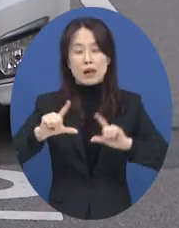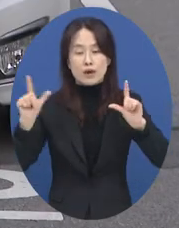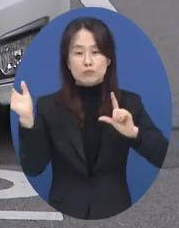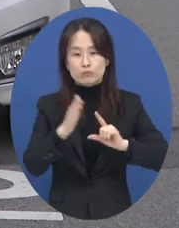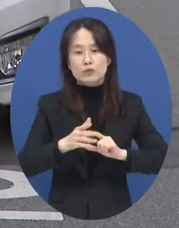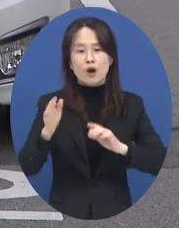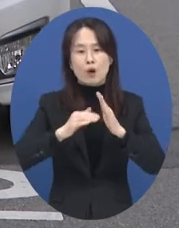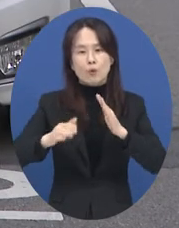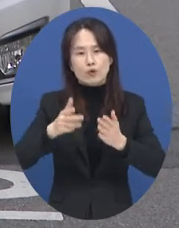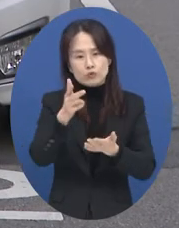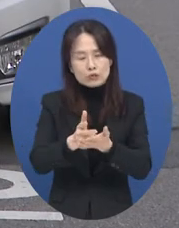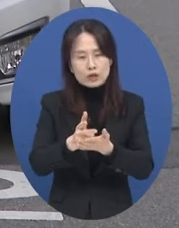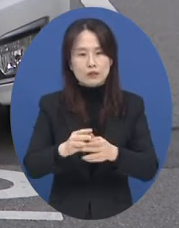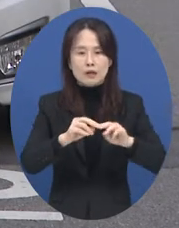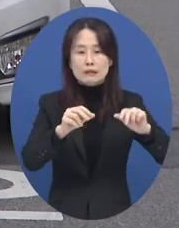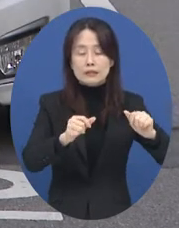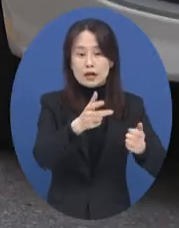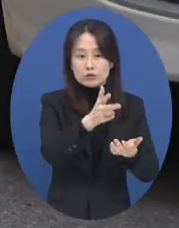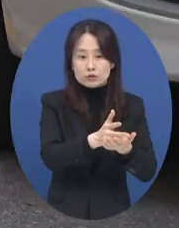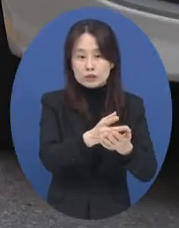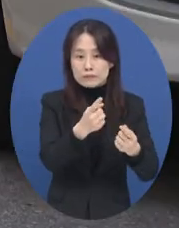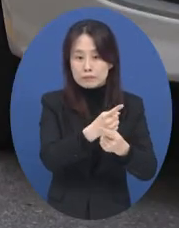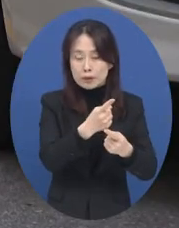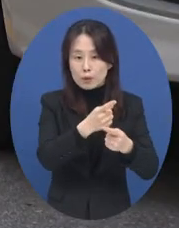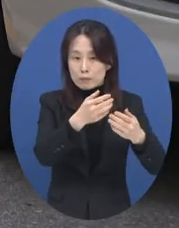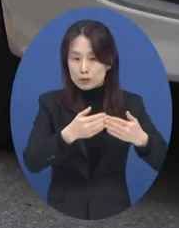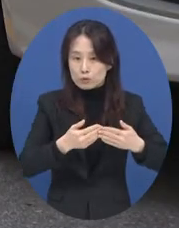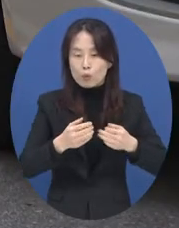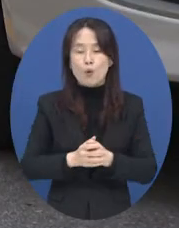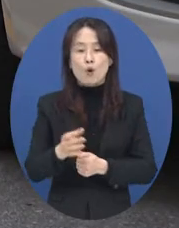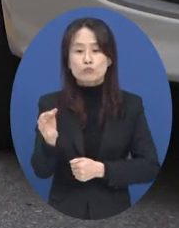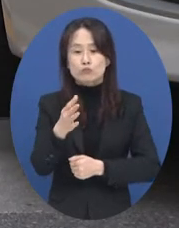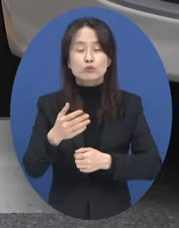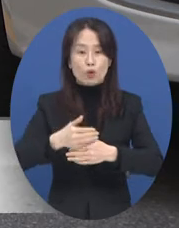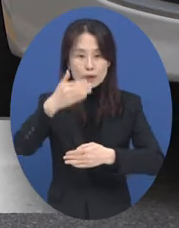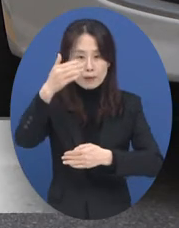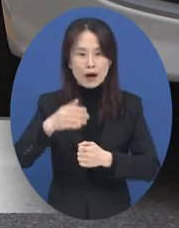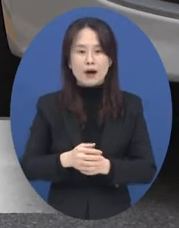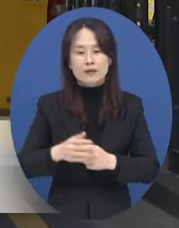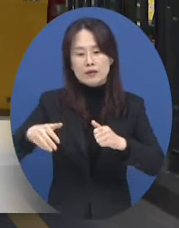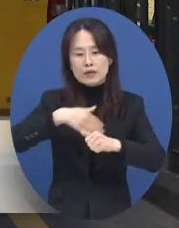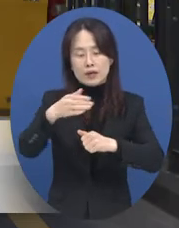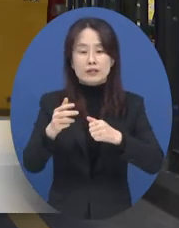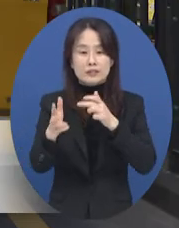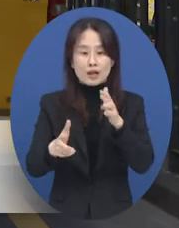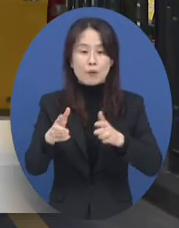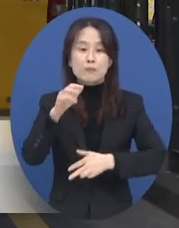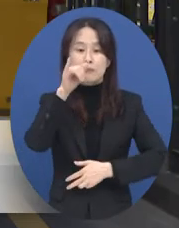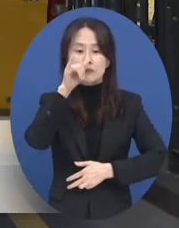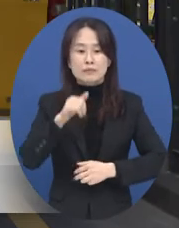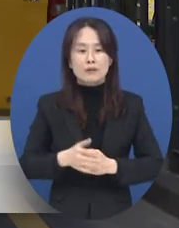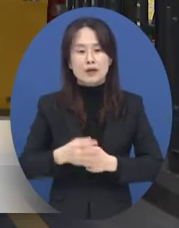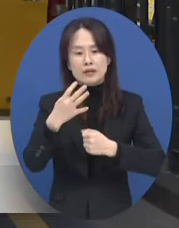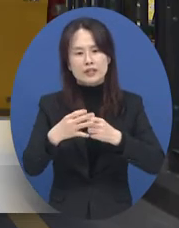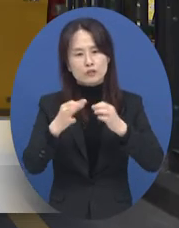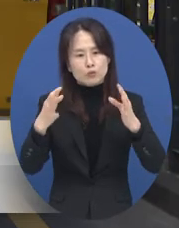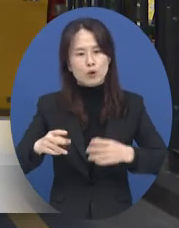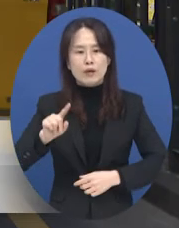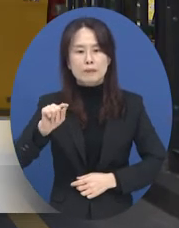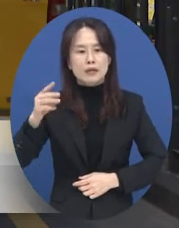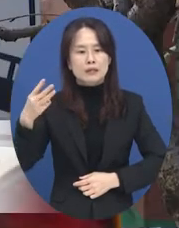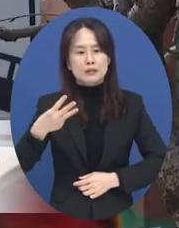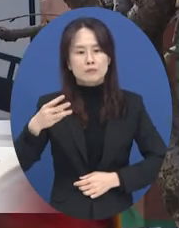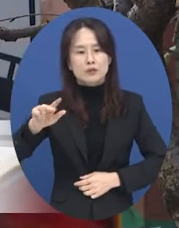2018년부터 공영 주차장이나 자투리 주차장 조성, 주차장 무료 개방 지원 등 주차 환경 개선 사업을 추진. 4년